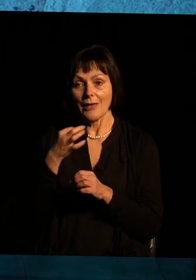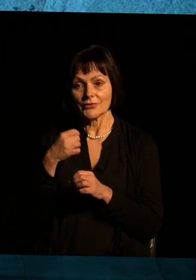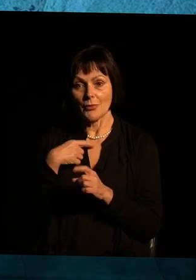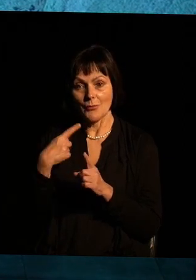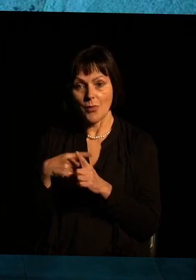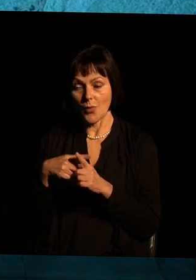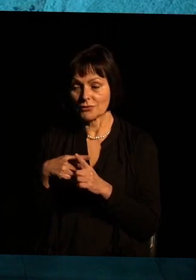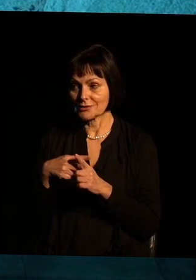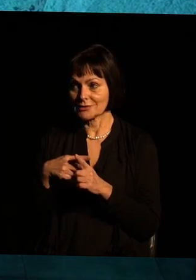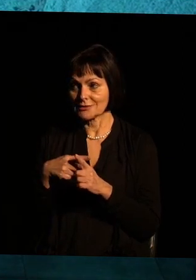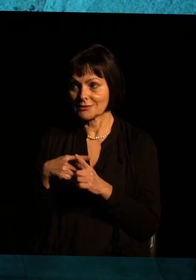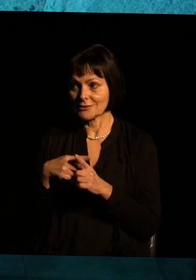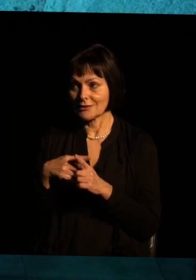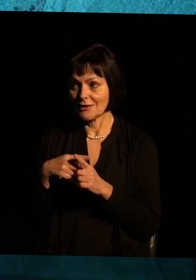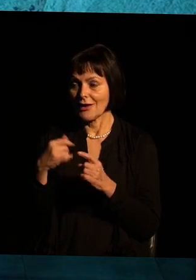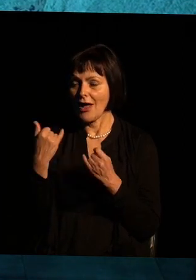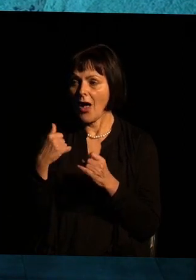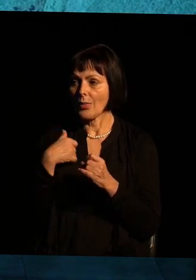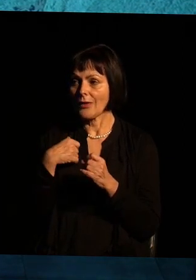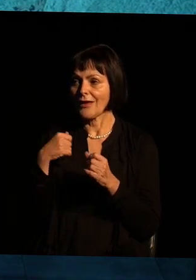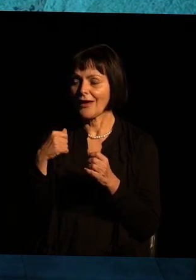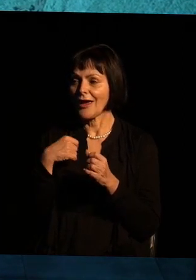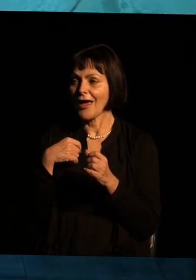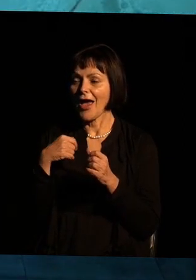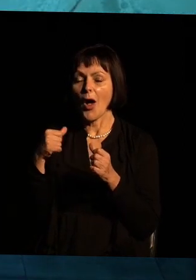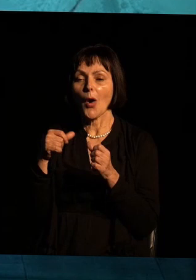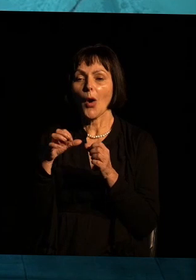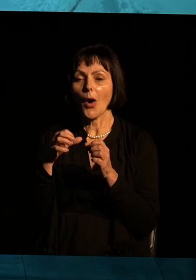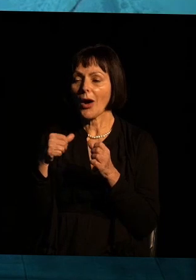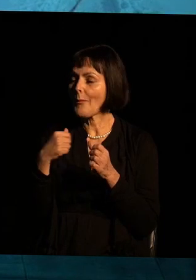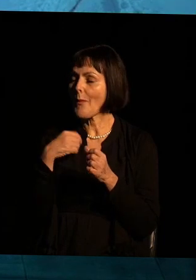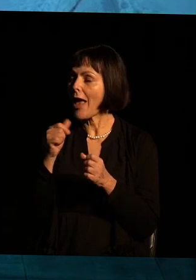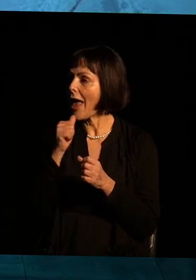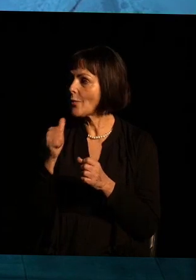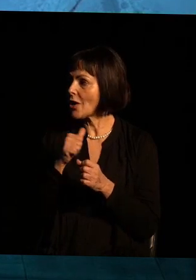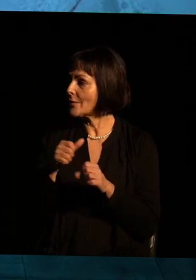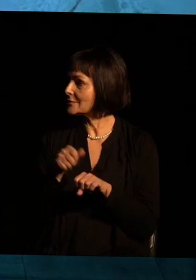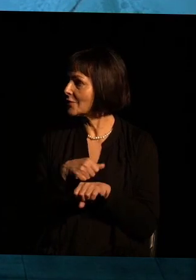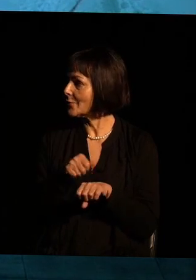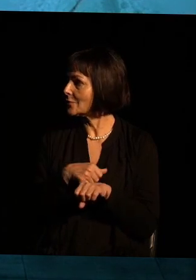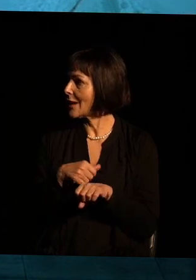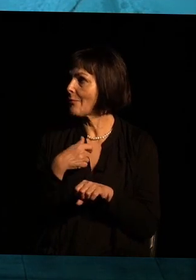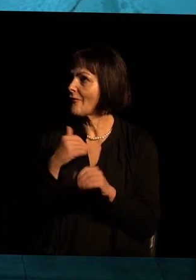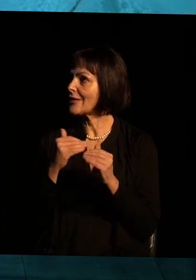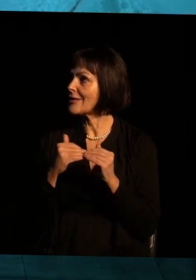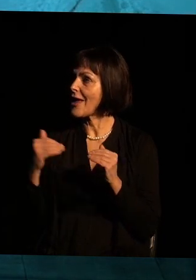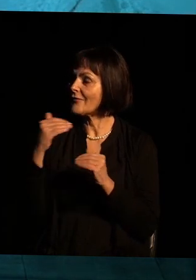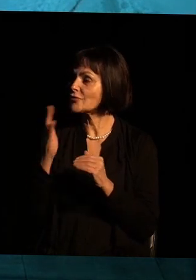plus od korkerów czy tych europejskich butów. No McKinley, no najwyższa góra